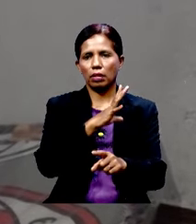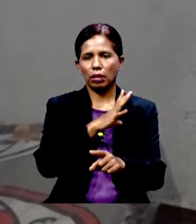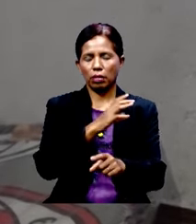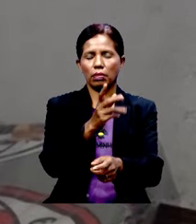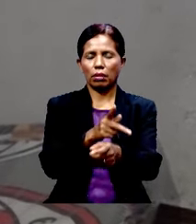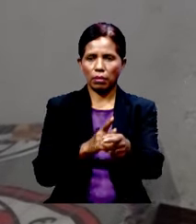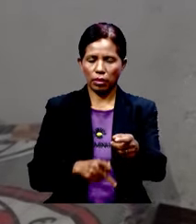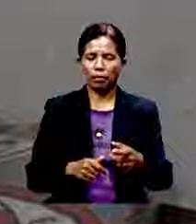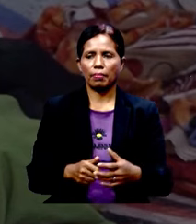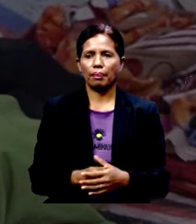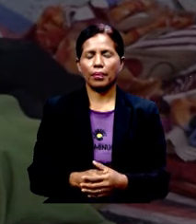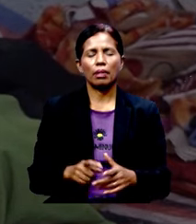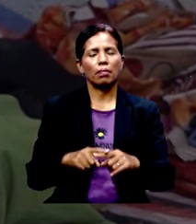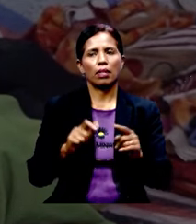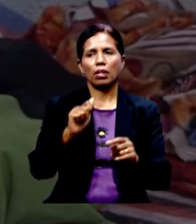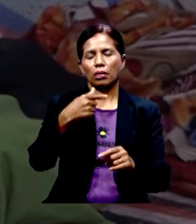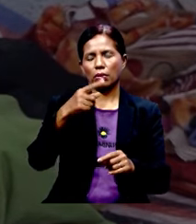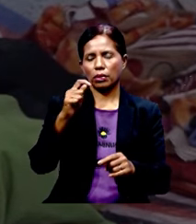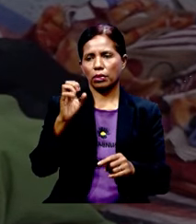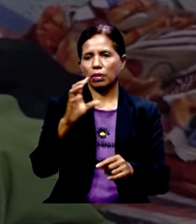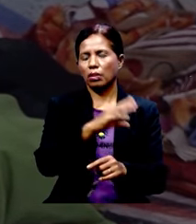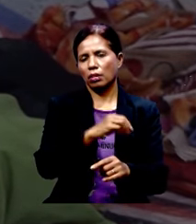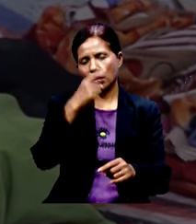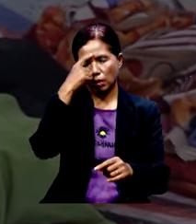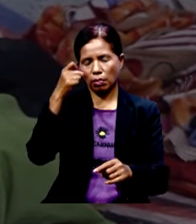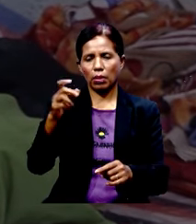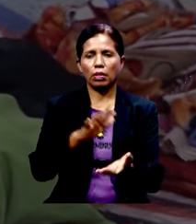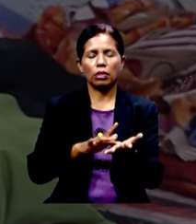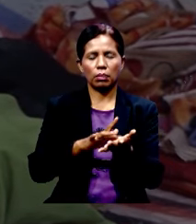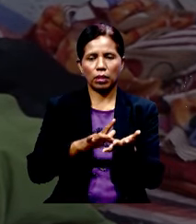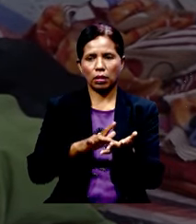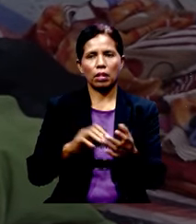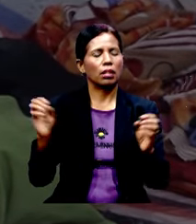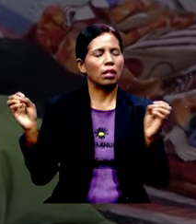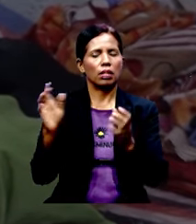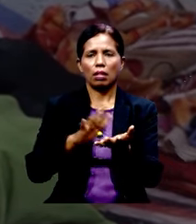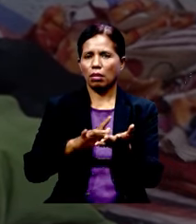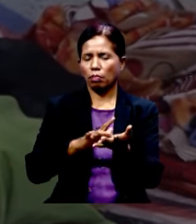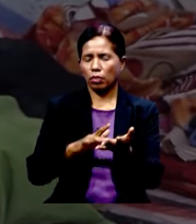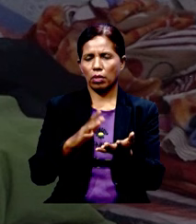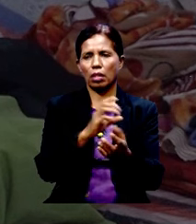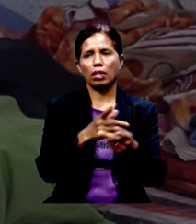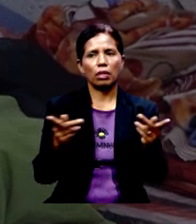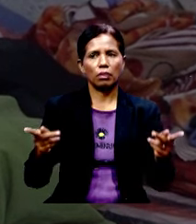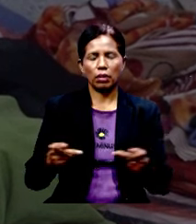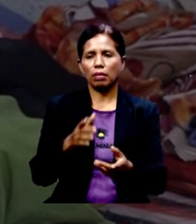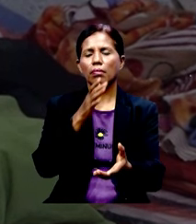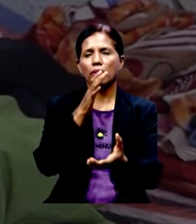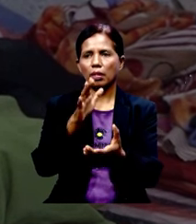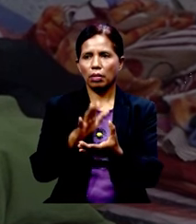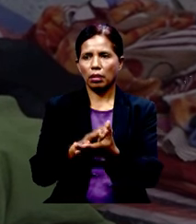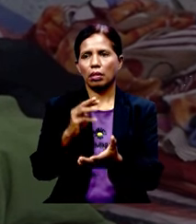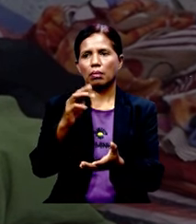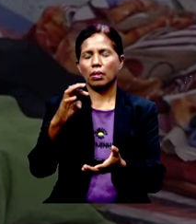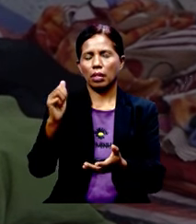operasão. Mai be Agustinho Mendonça lamenta tambo Hospital Nacional ne leiha i moruk no leiha fatim banya kaben Maria do Hotel